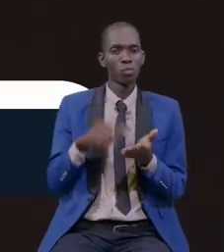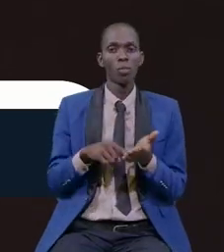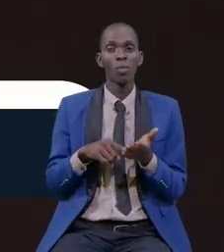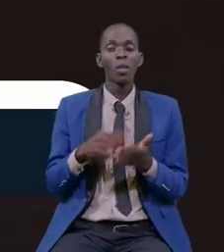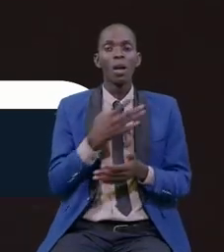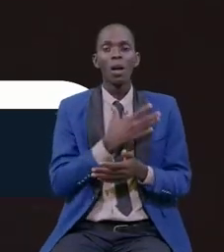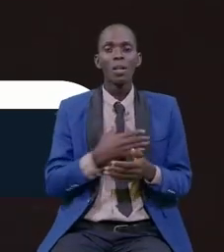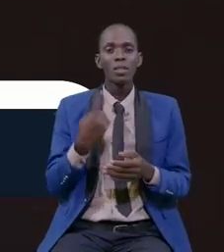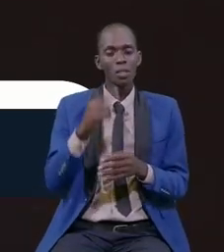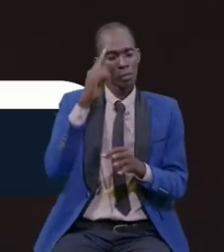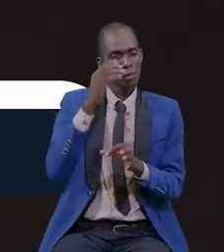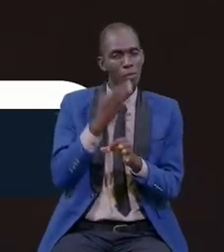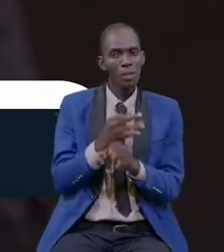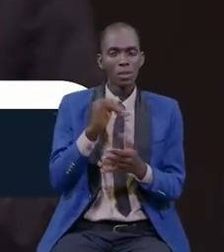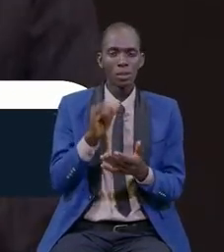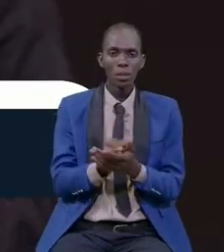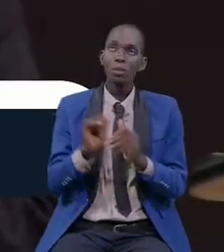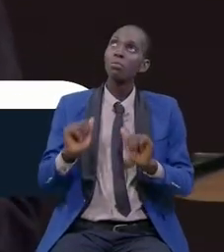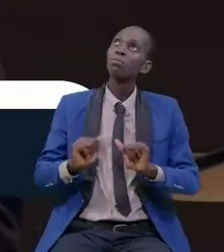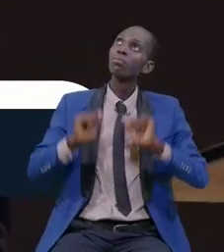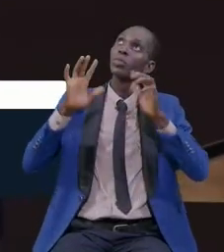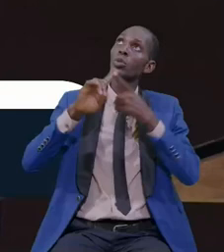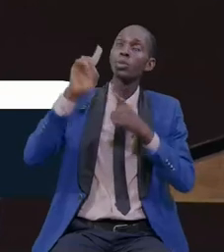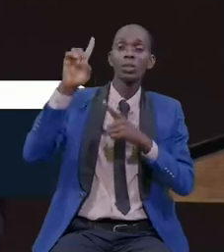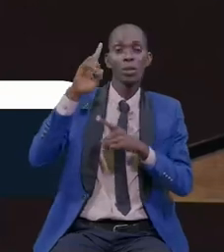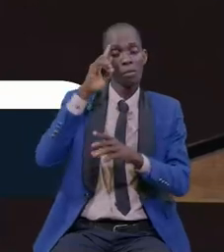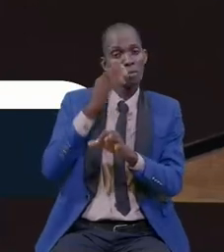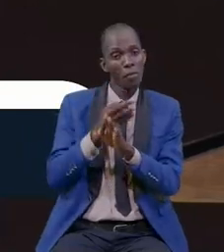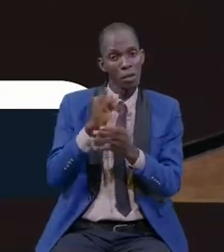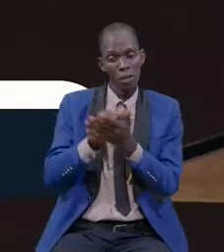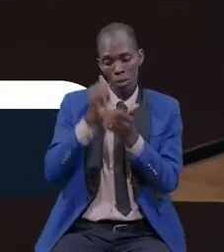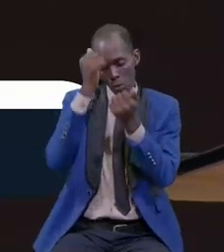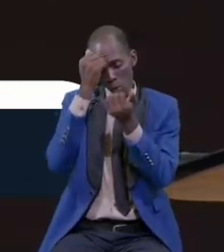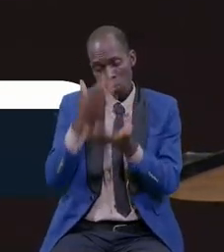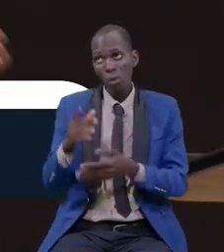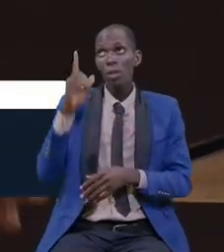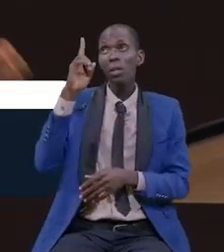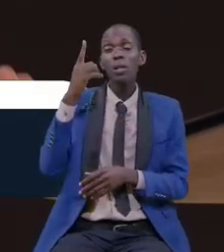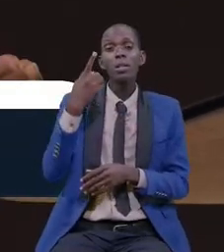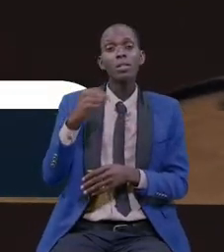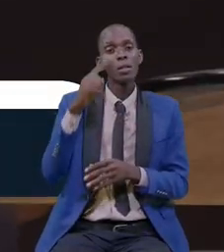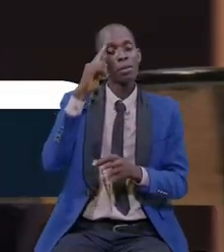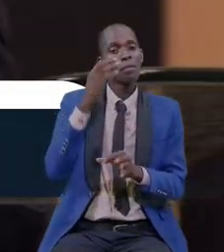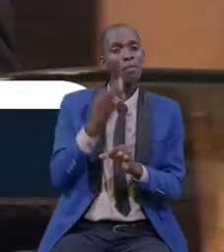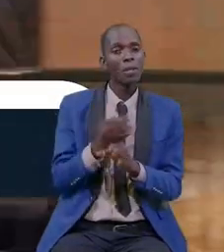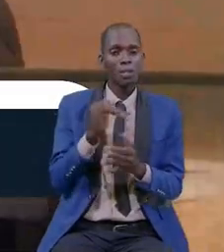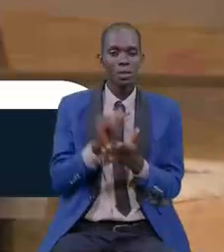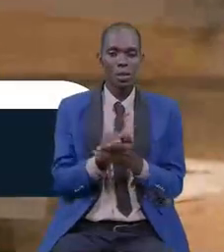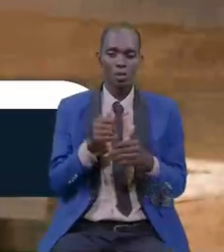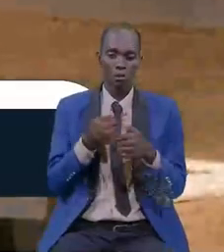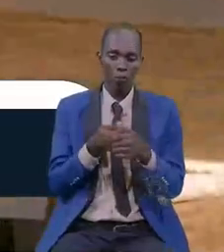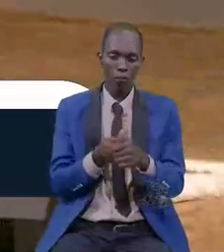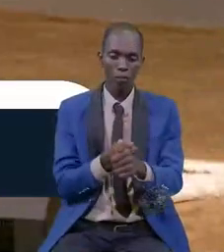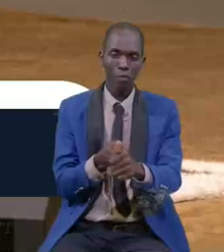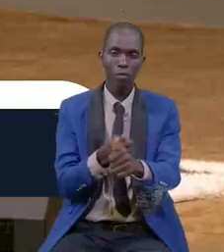foi qui soumet se soumett à lui la foi qui s'abandonne à Dieu la foi qui marche suivant le